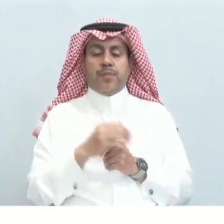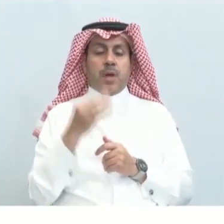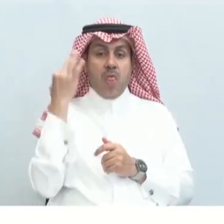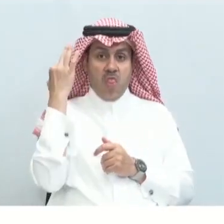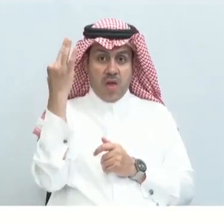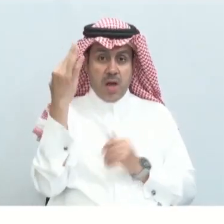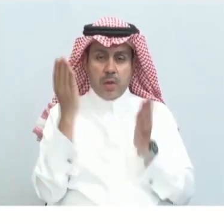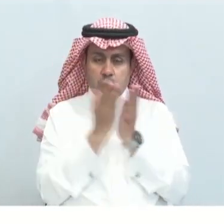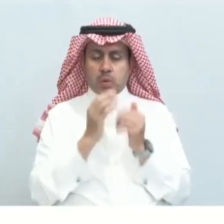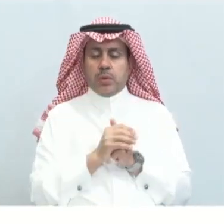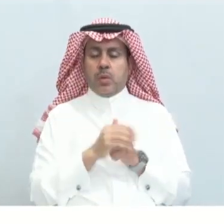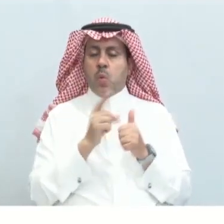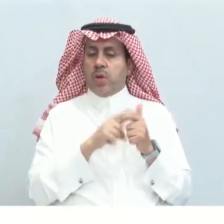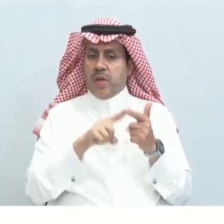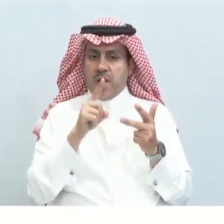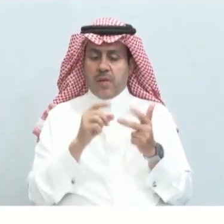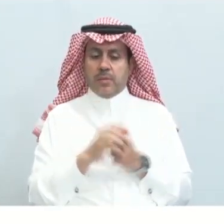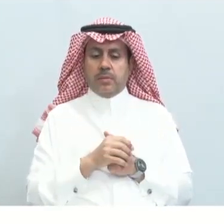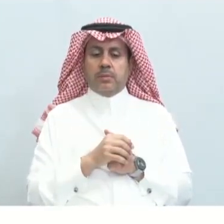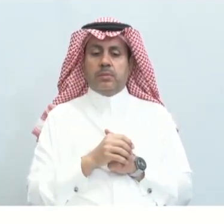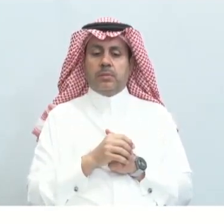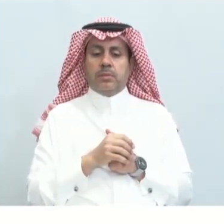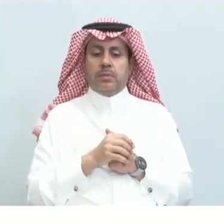الاداب اثنين الاداب ثلاثه